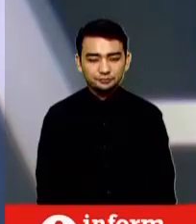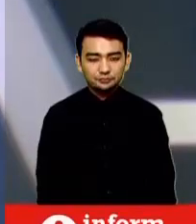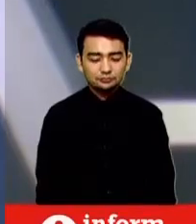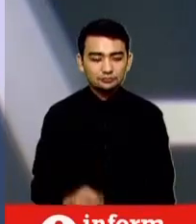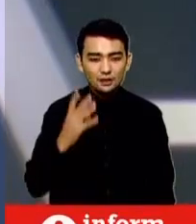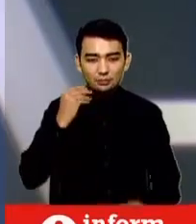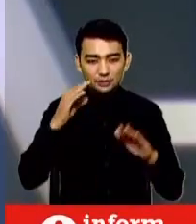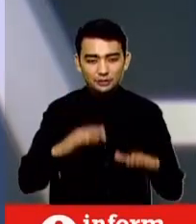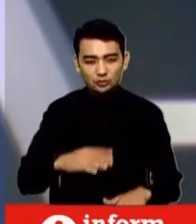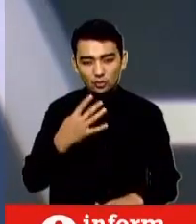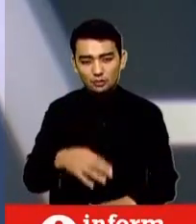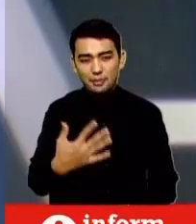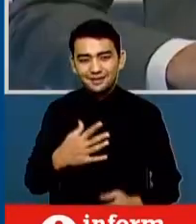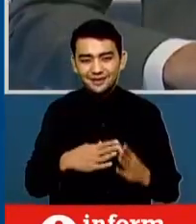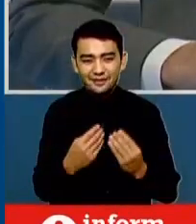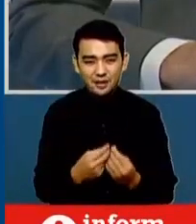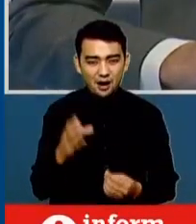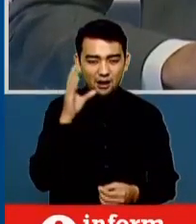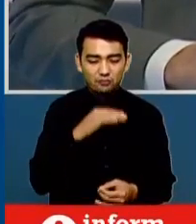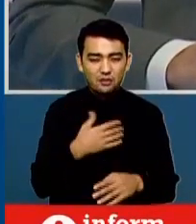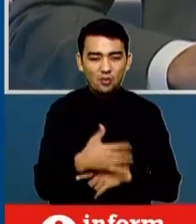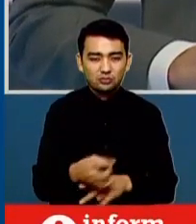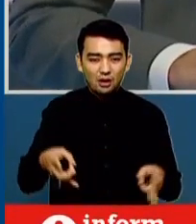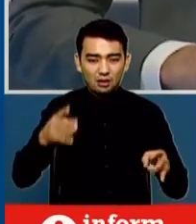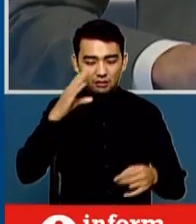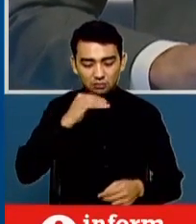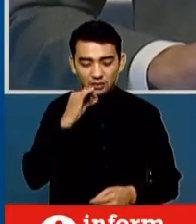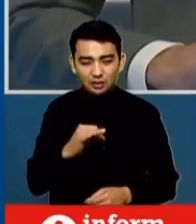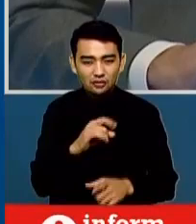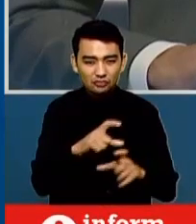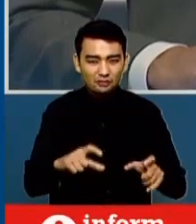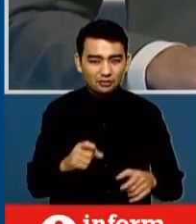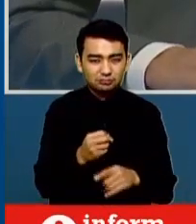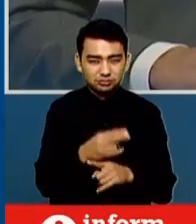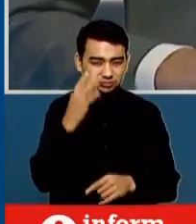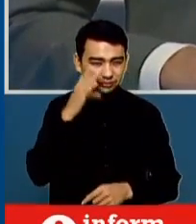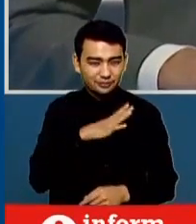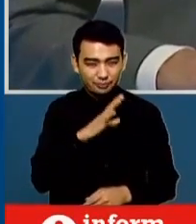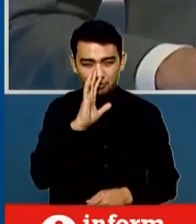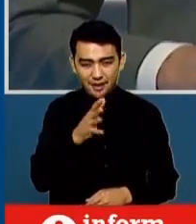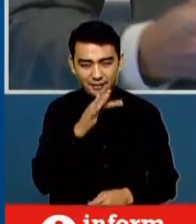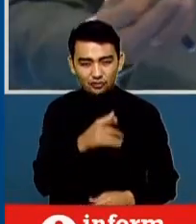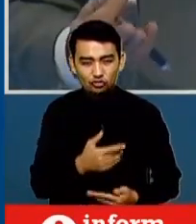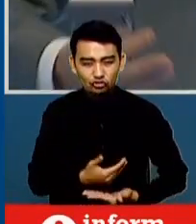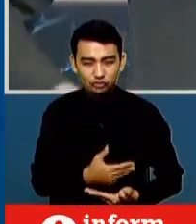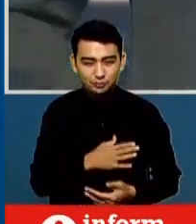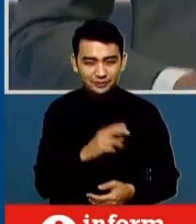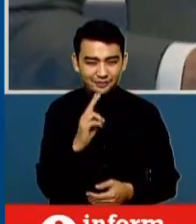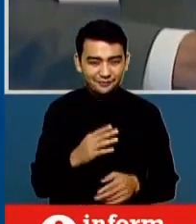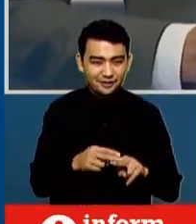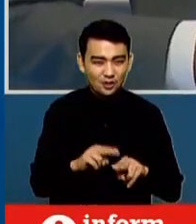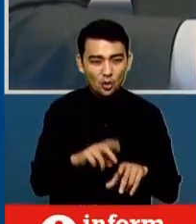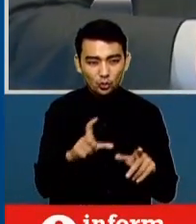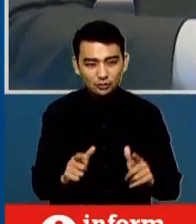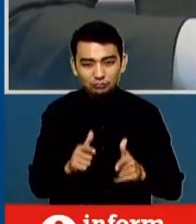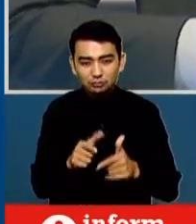В Алматы 45 семей могут остаться на улице. Застройщик намерен выселить жильцов после 5 лет проживания. Люди якобы